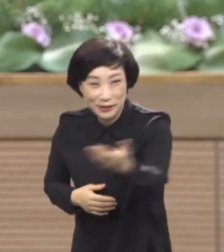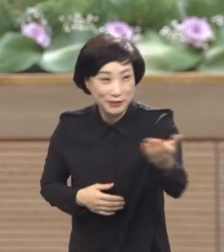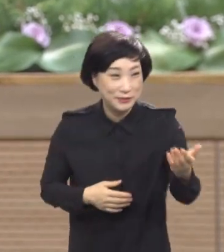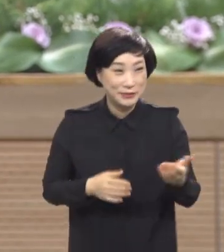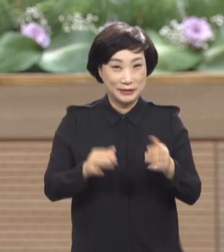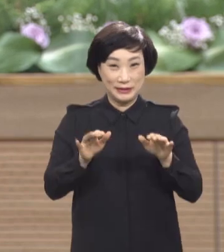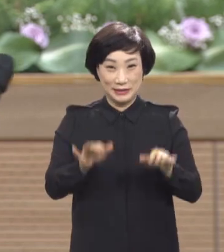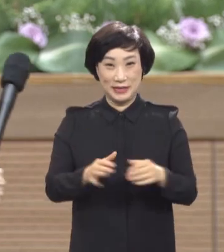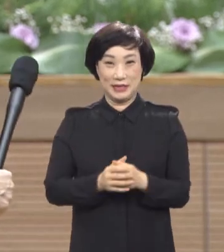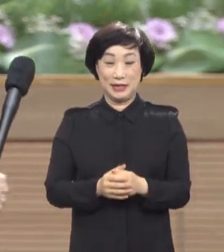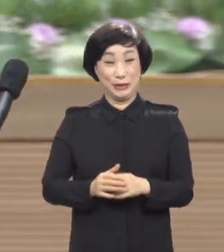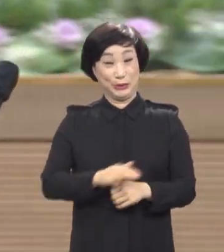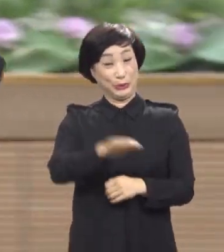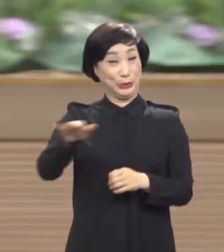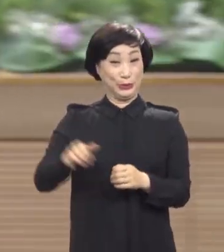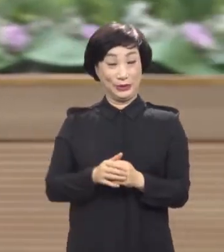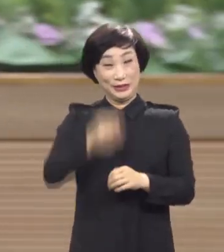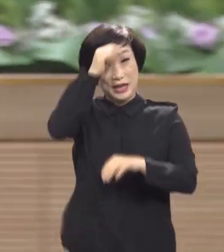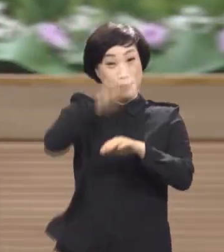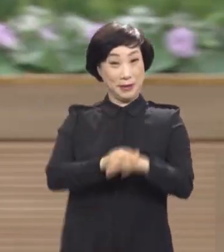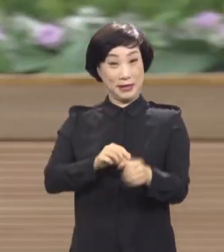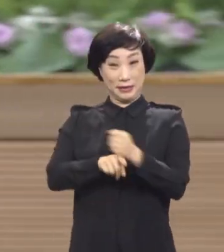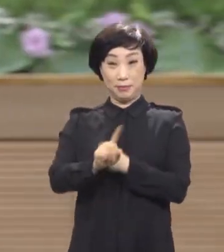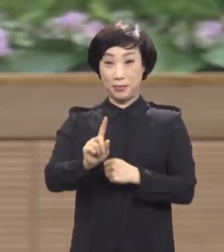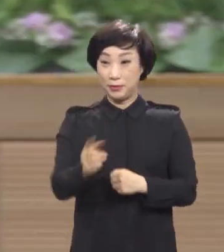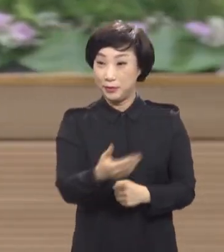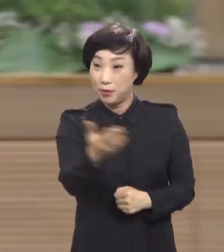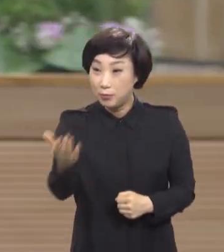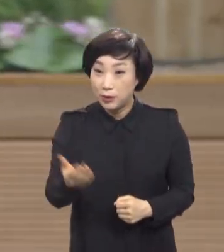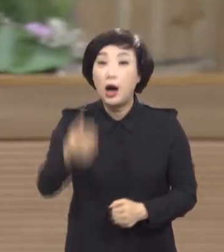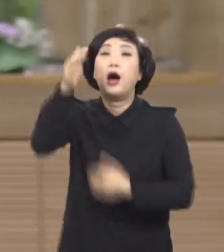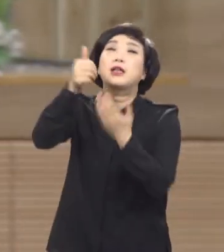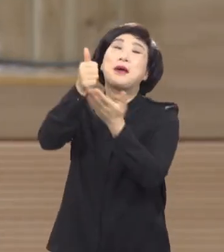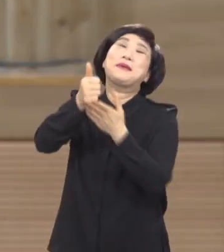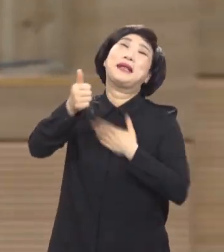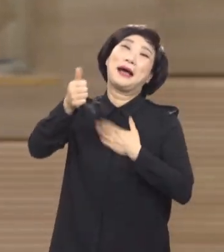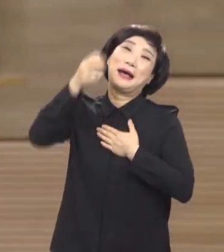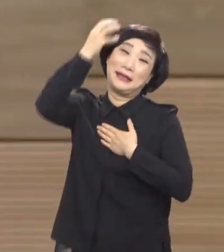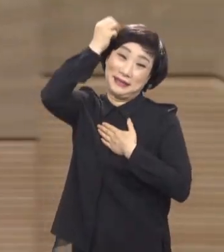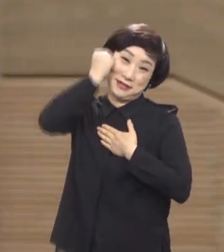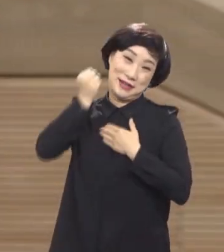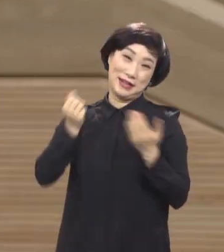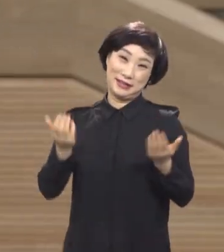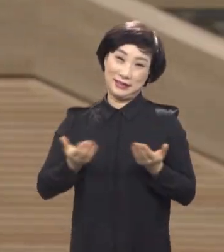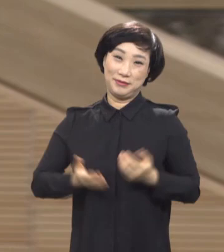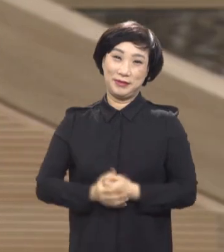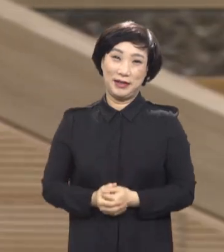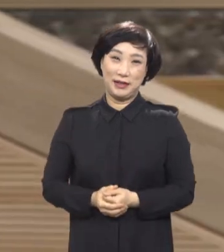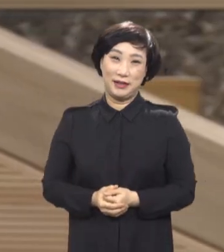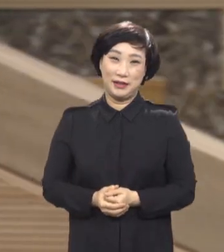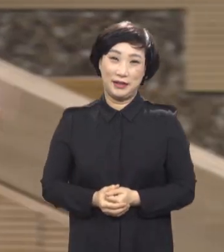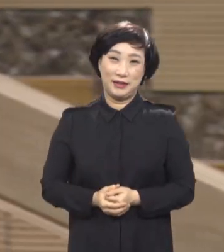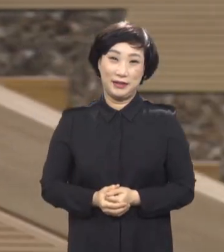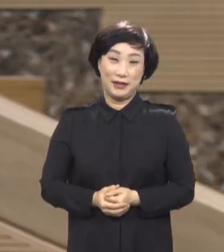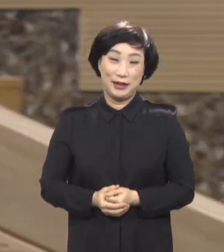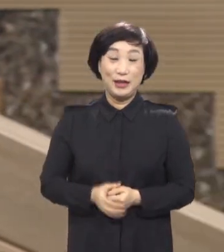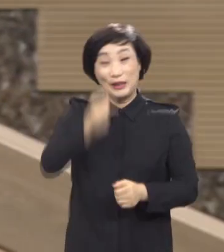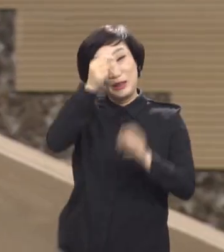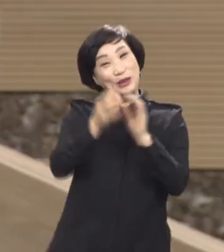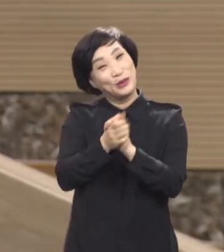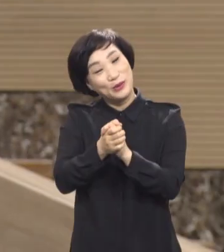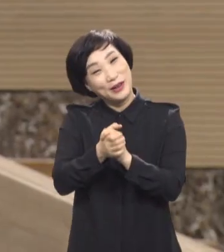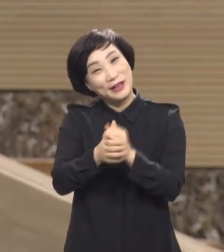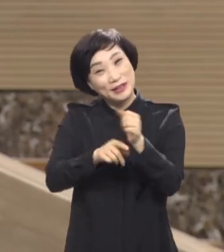우리는 예배가 뭐냐 하나님을 기억하는 것 기도가